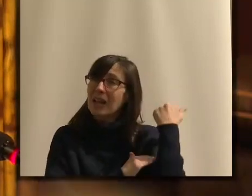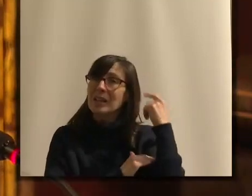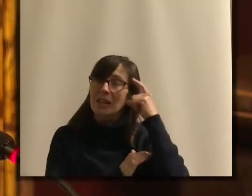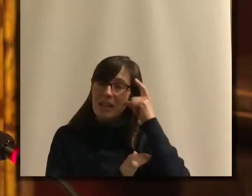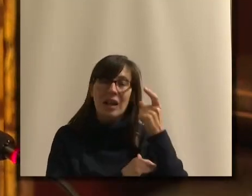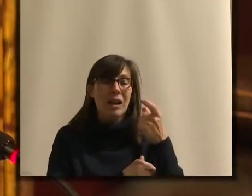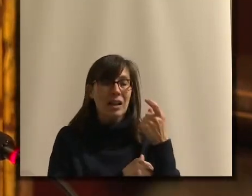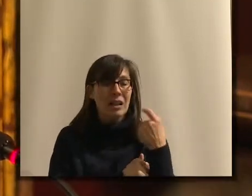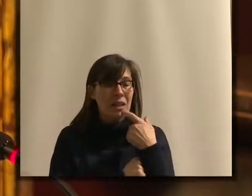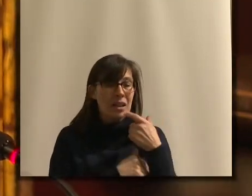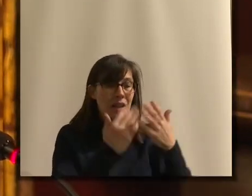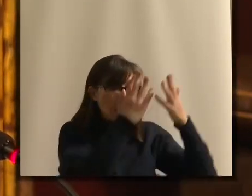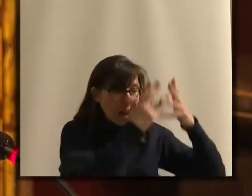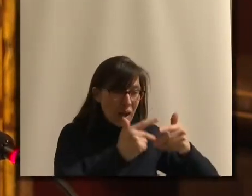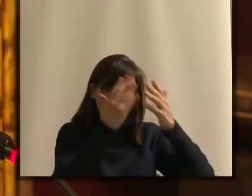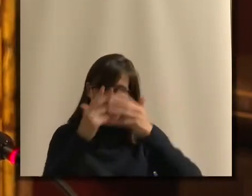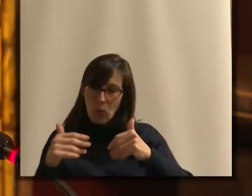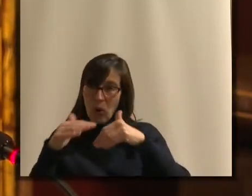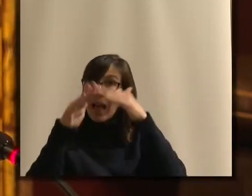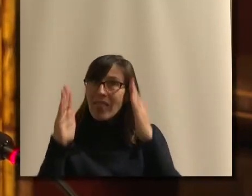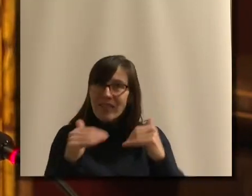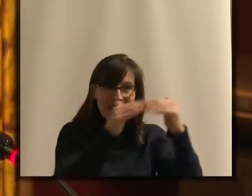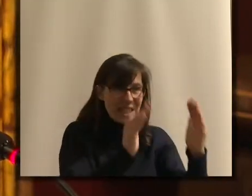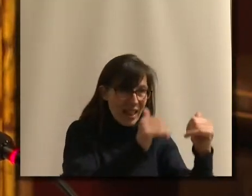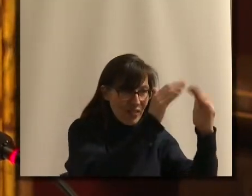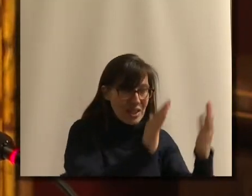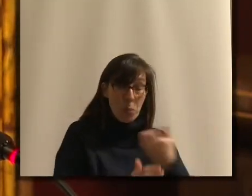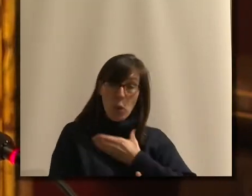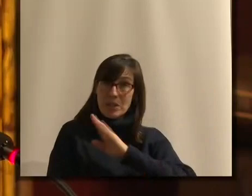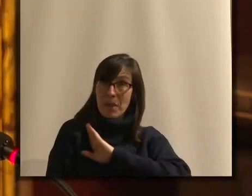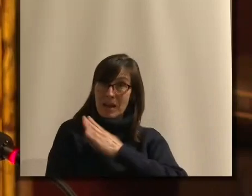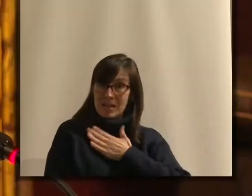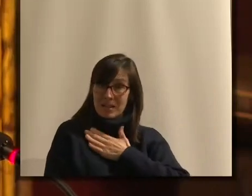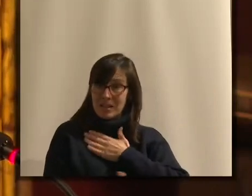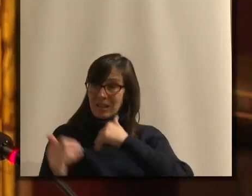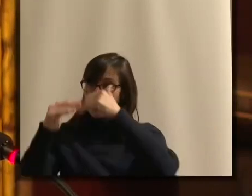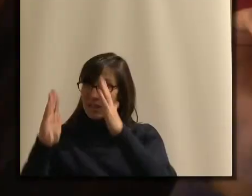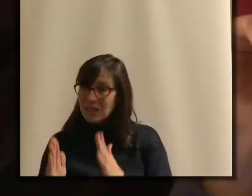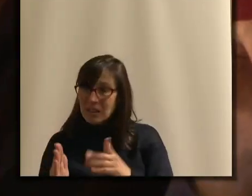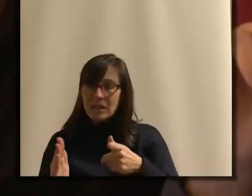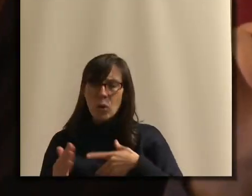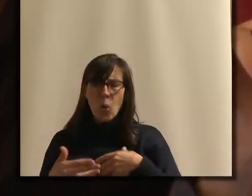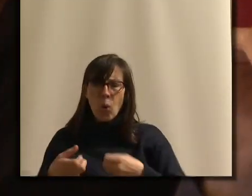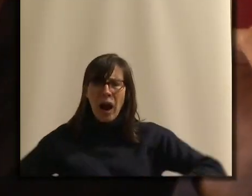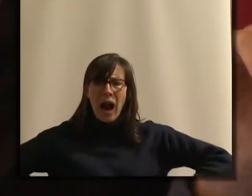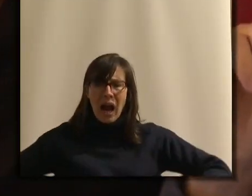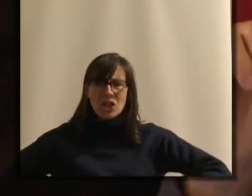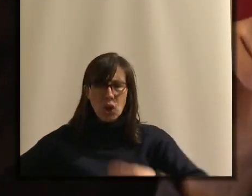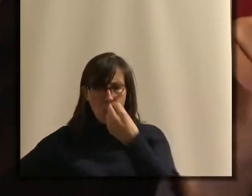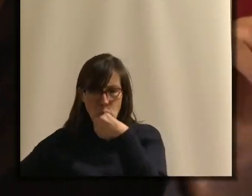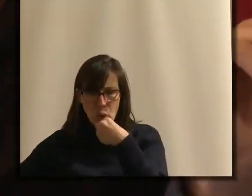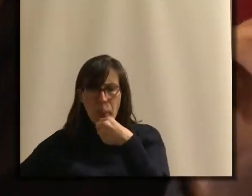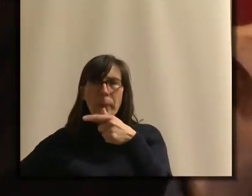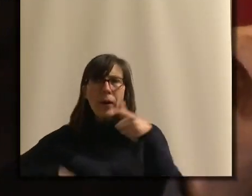mandat es va fer un càlcul dels edificis, de tots els edificis municipals, el seu potencial de consum i el seu potencial de